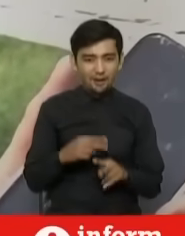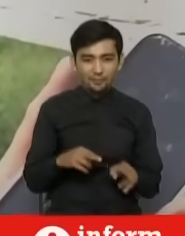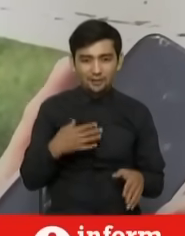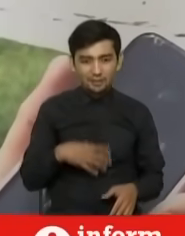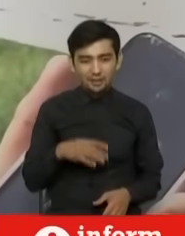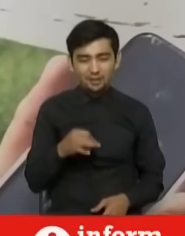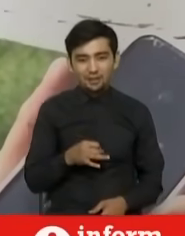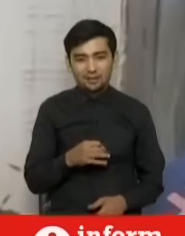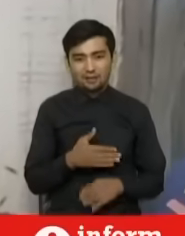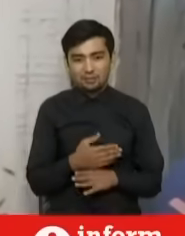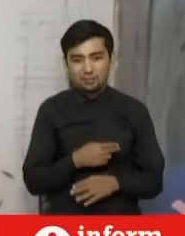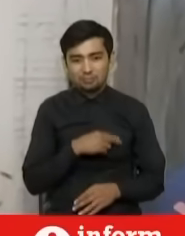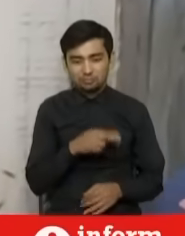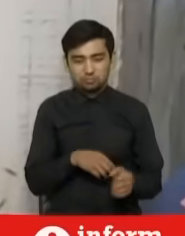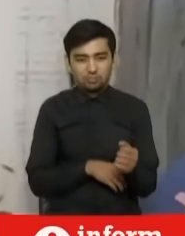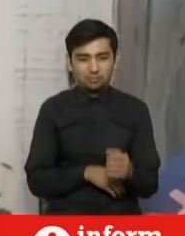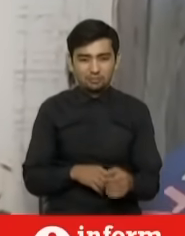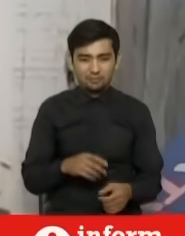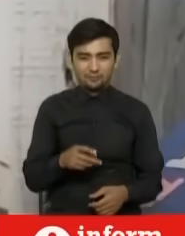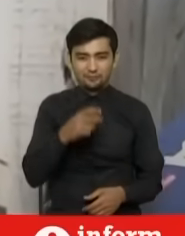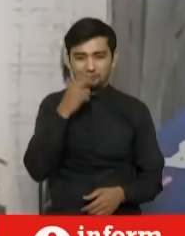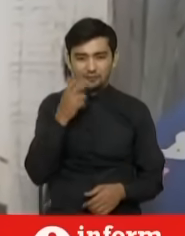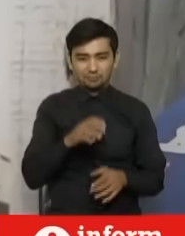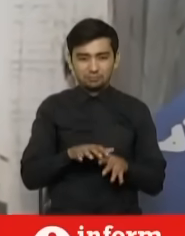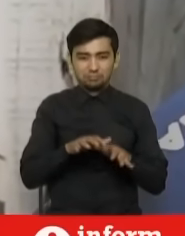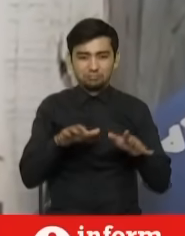балықтар өлгеннен кейін басталды. Мына иістің шамалы, мына